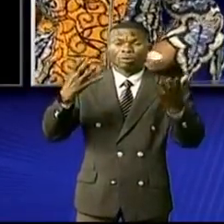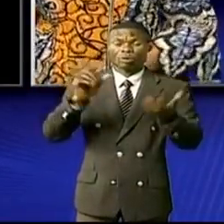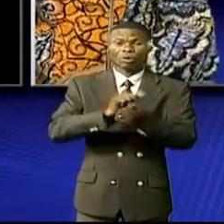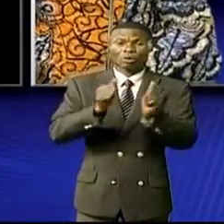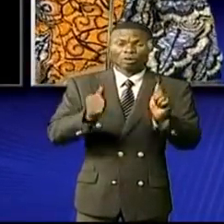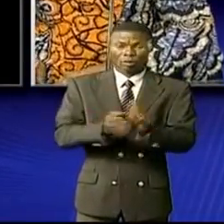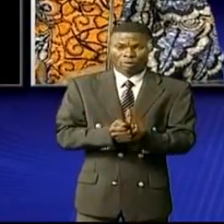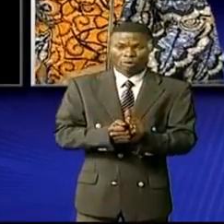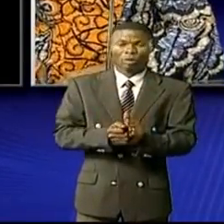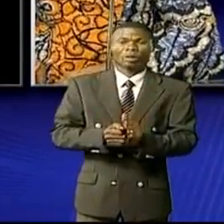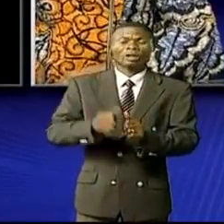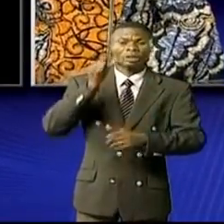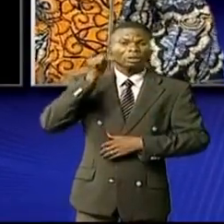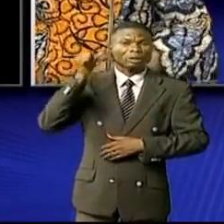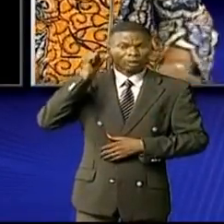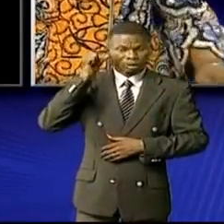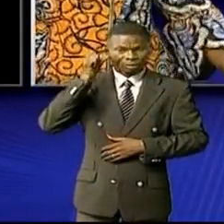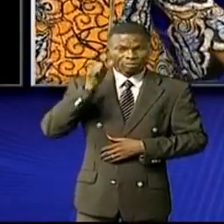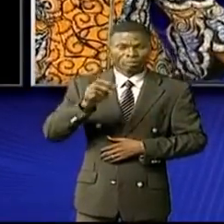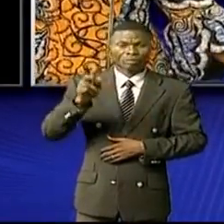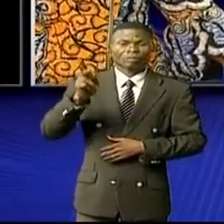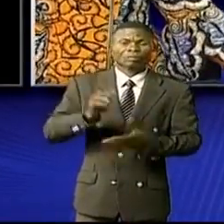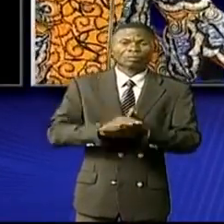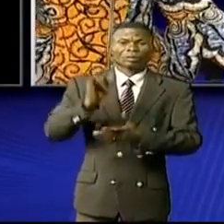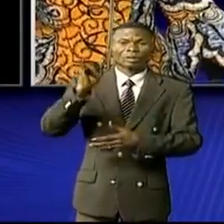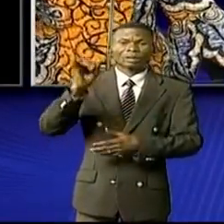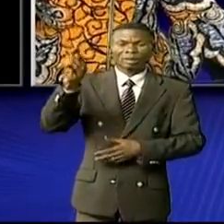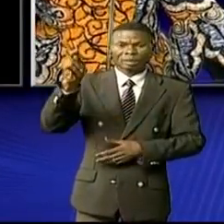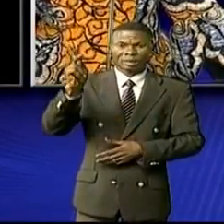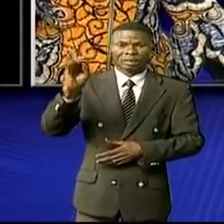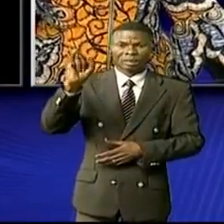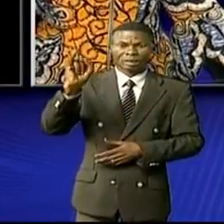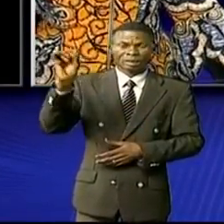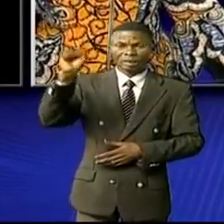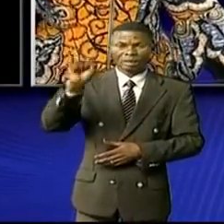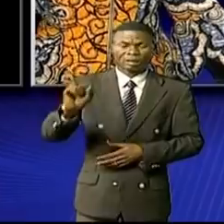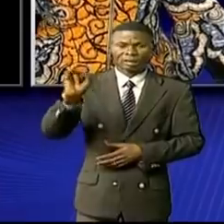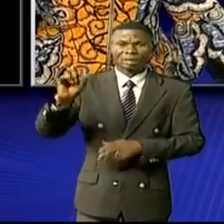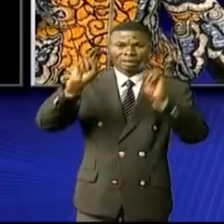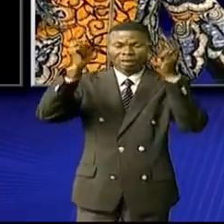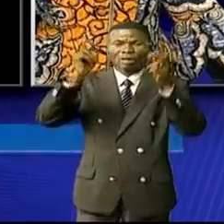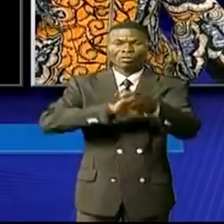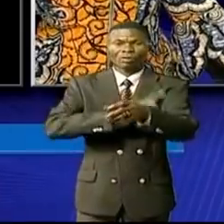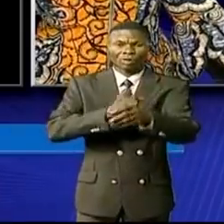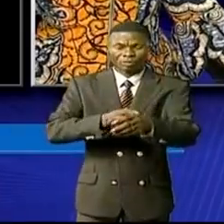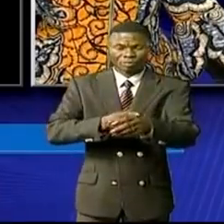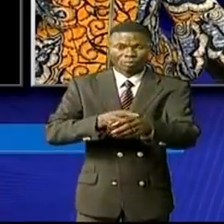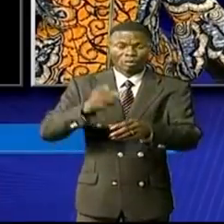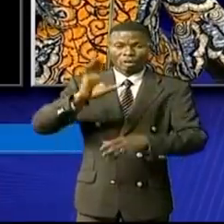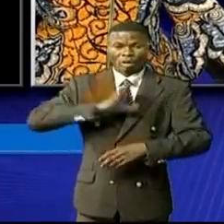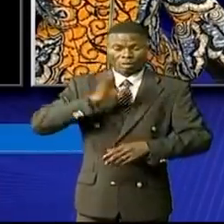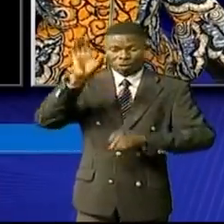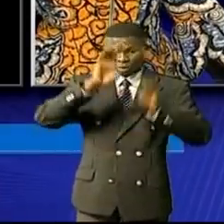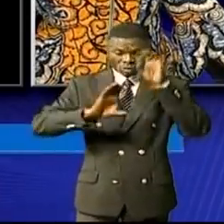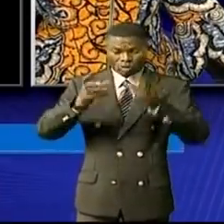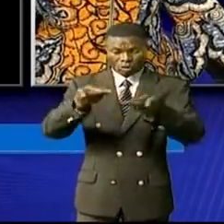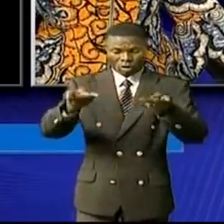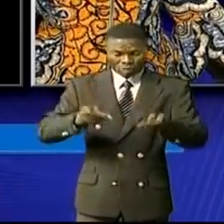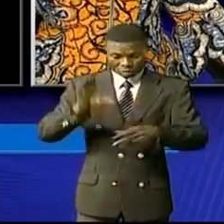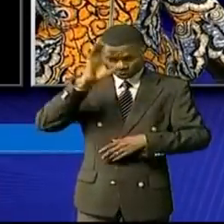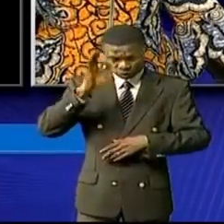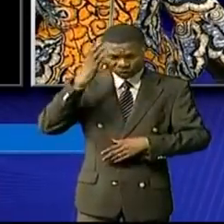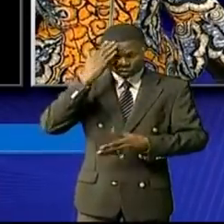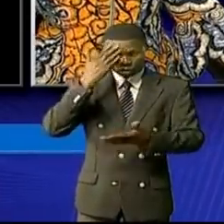déflagration d'hier à Tissirindi, dans la ville de Goma. La police scientifique est sur le site pour élucider cette